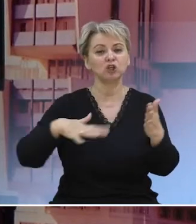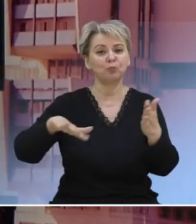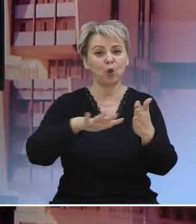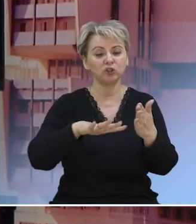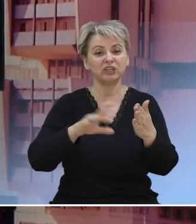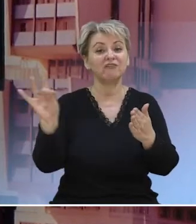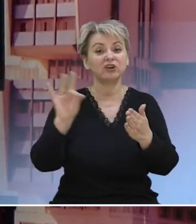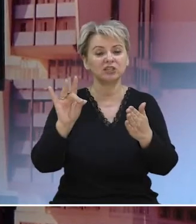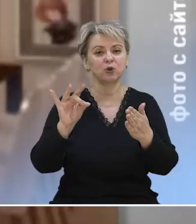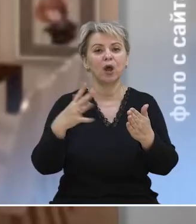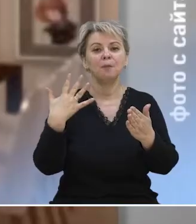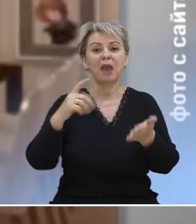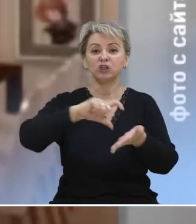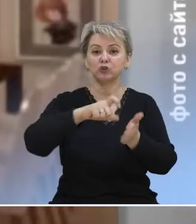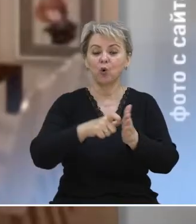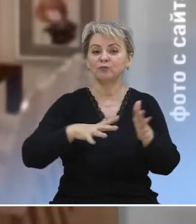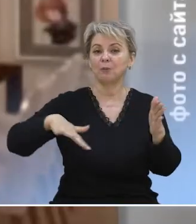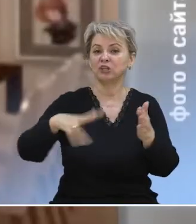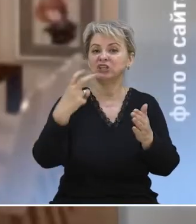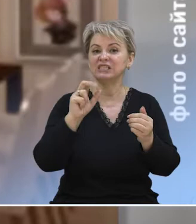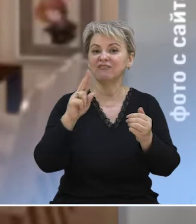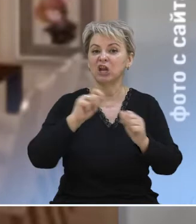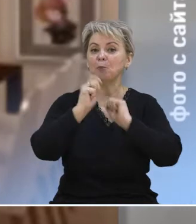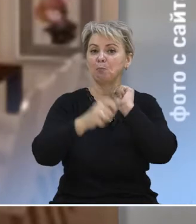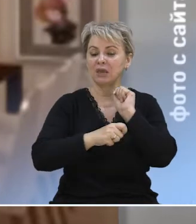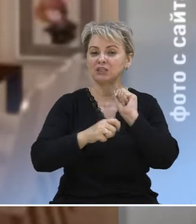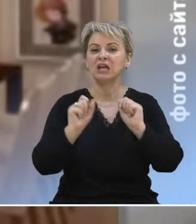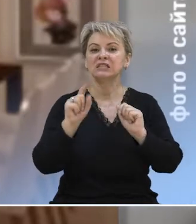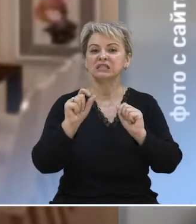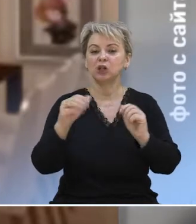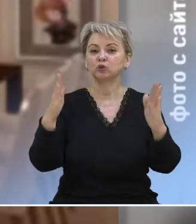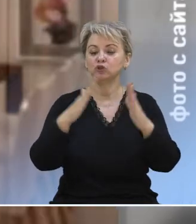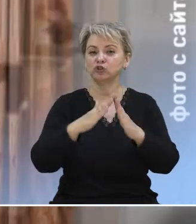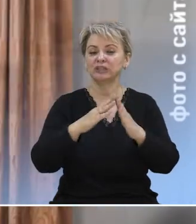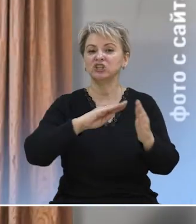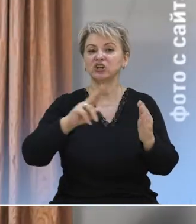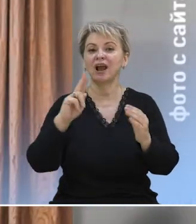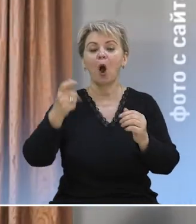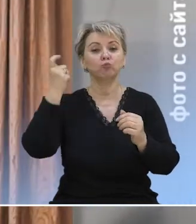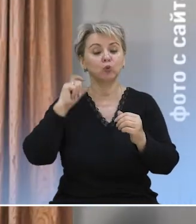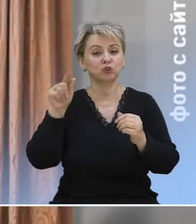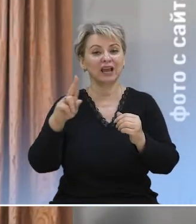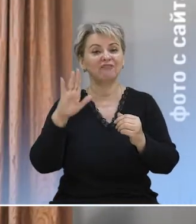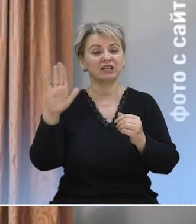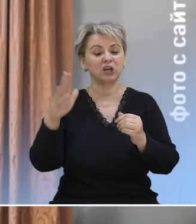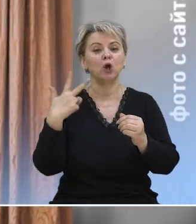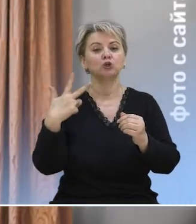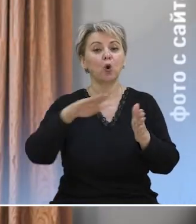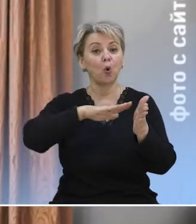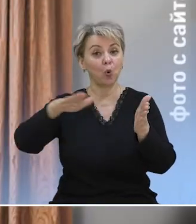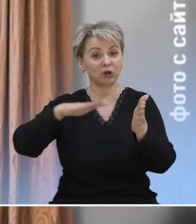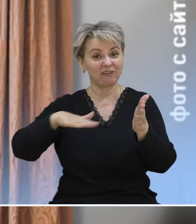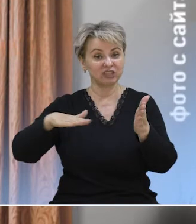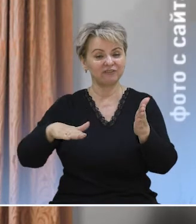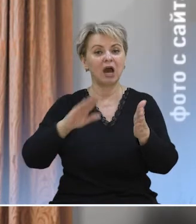дорогая жилплощадь в Ростове. В квартире 5 комнат, а площадь 300 квадратных метров. Золотое жилье находится в ЖК на Пушкинской. Квартира